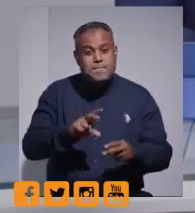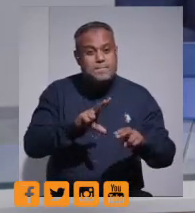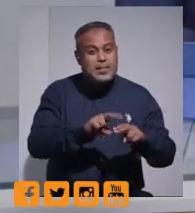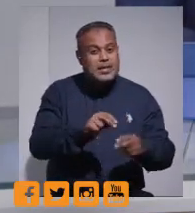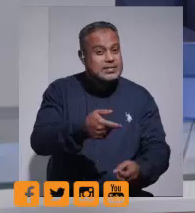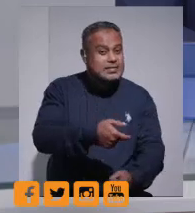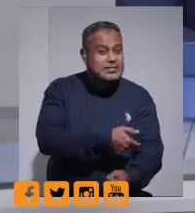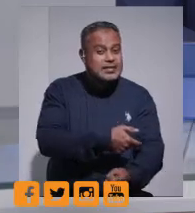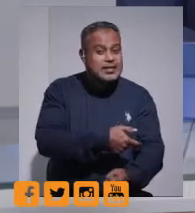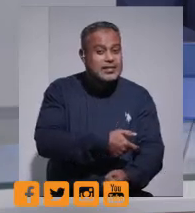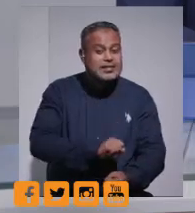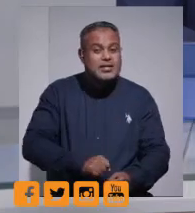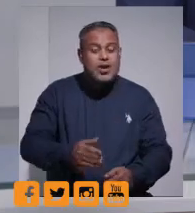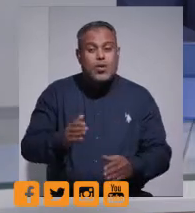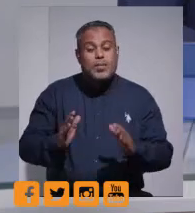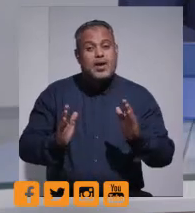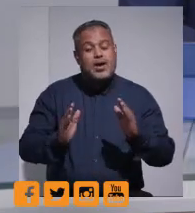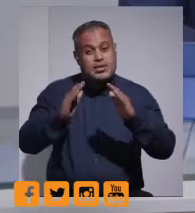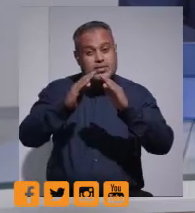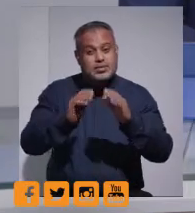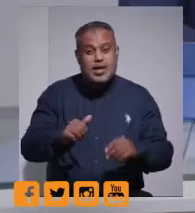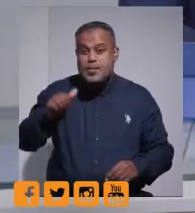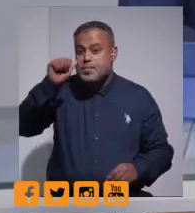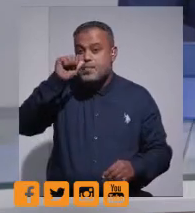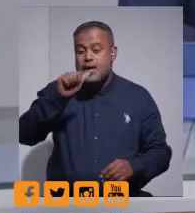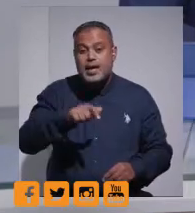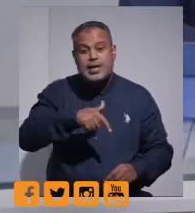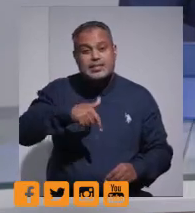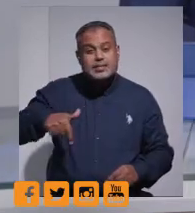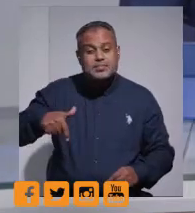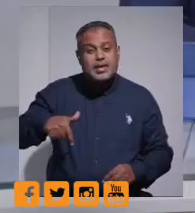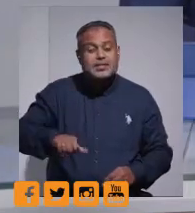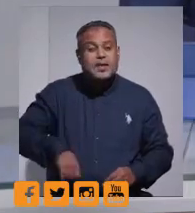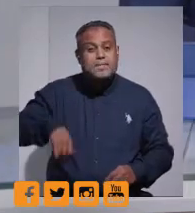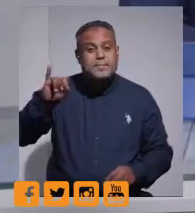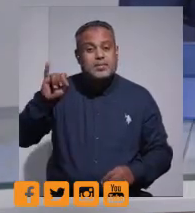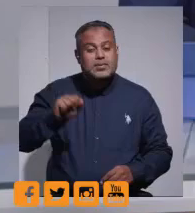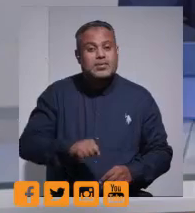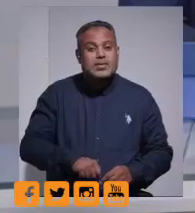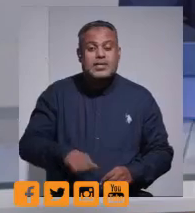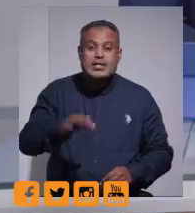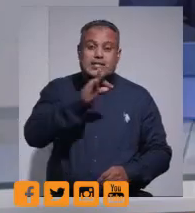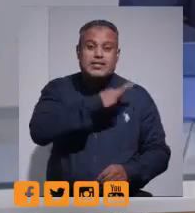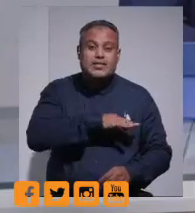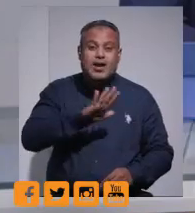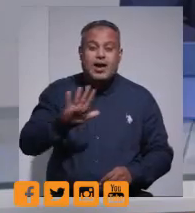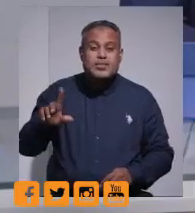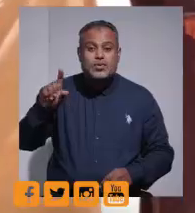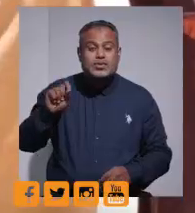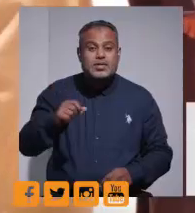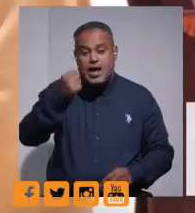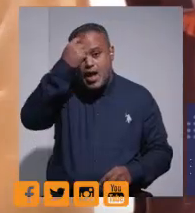وبناء خزان ماء بسعه 600 متر مكعب يستفيد منه 25 الف نسمه